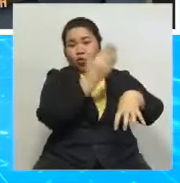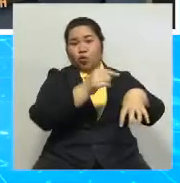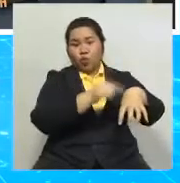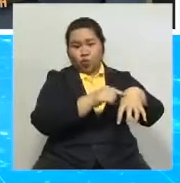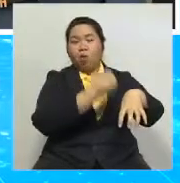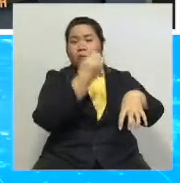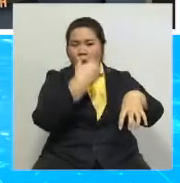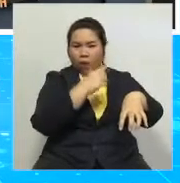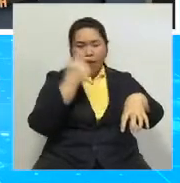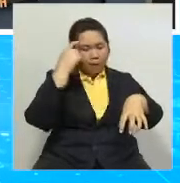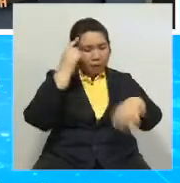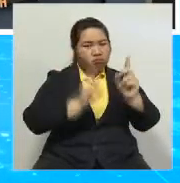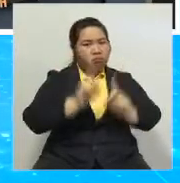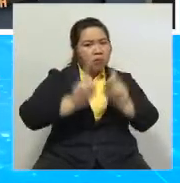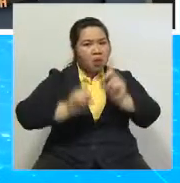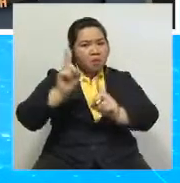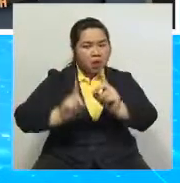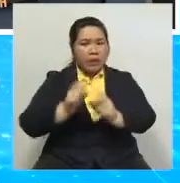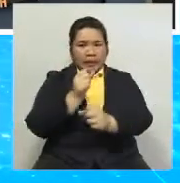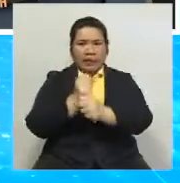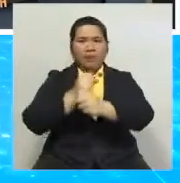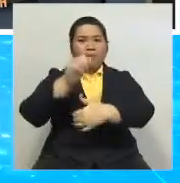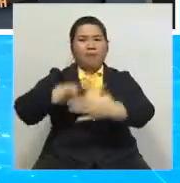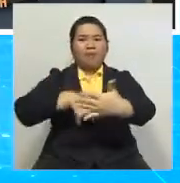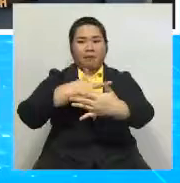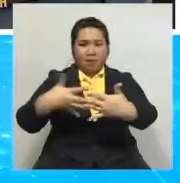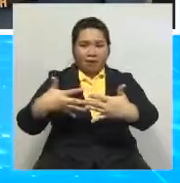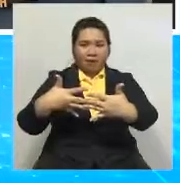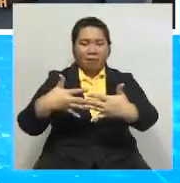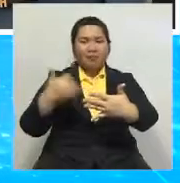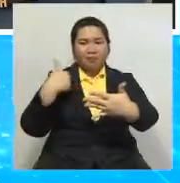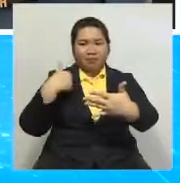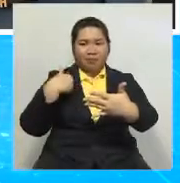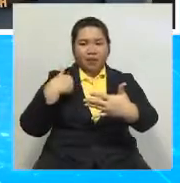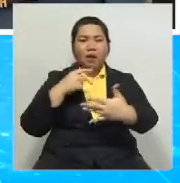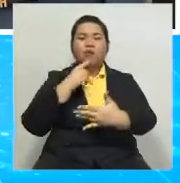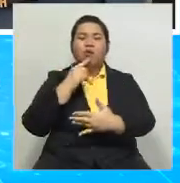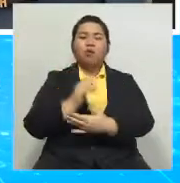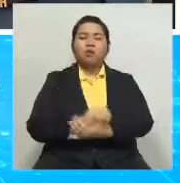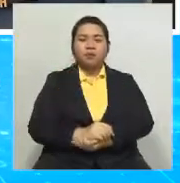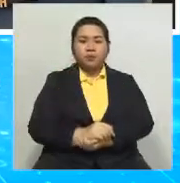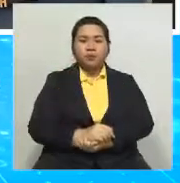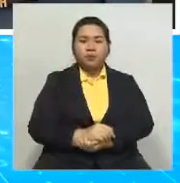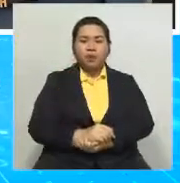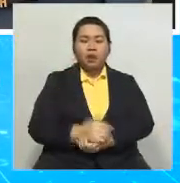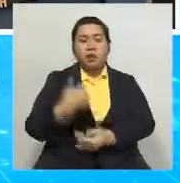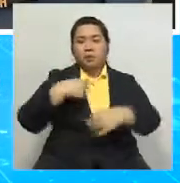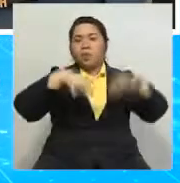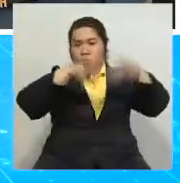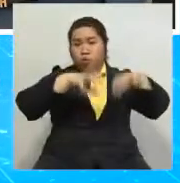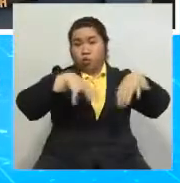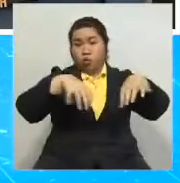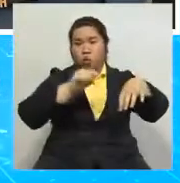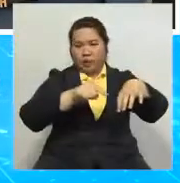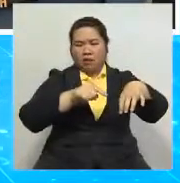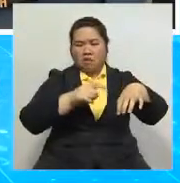จะมีฝนตกเป็นอย่างไรมาทำซีนาริโอนะครับในผ่านยังไงไอ้ซิมูเลชั่นนะครับก็จะมีฝนตกนะครับไอ้